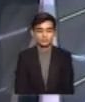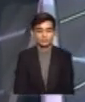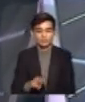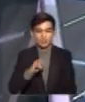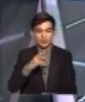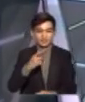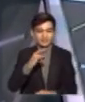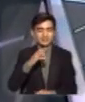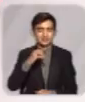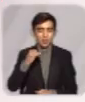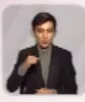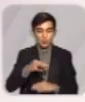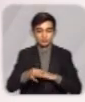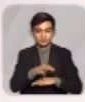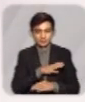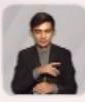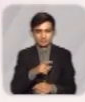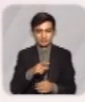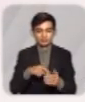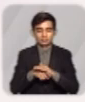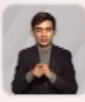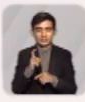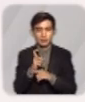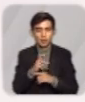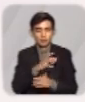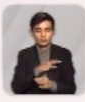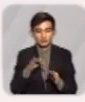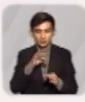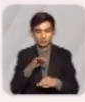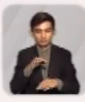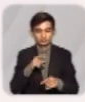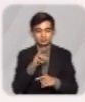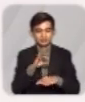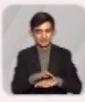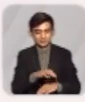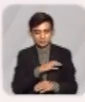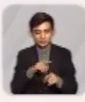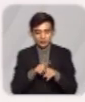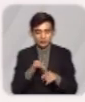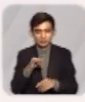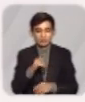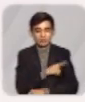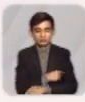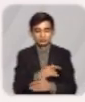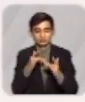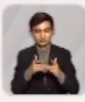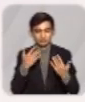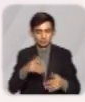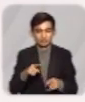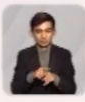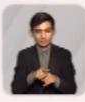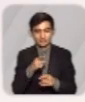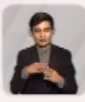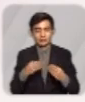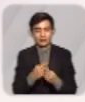Маңғыстау облысында бір түннің ішінде саршаян шаққан 7 адам ауруханаға жеткізілді. Дәрігерлердің бақылауына түскен адамдар бір әулеттің мүшелері